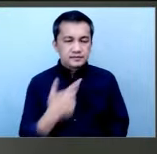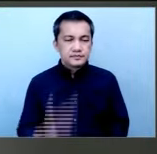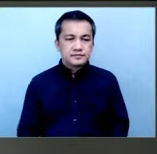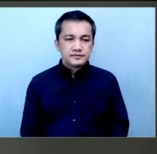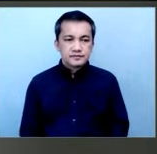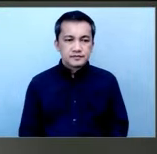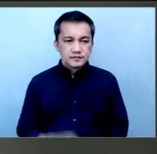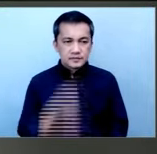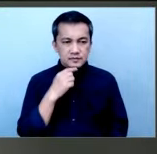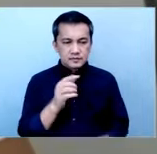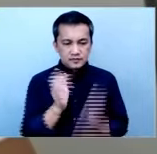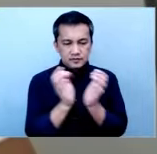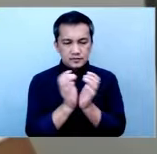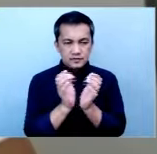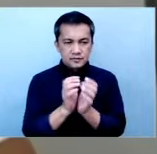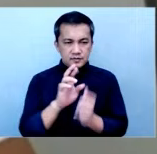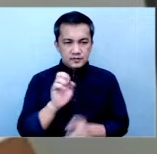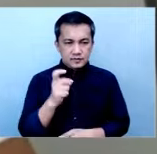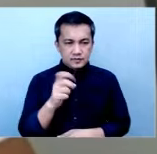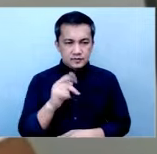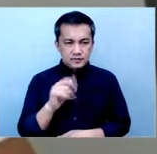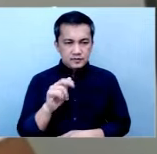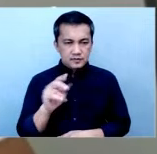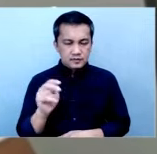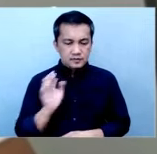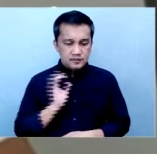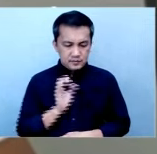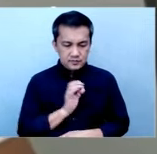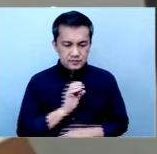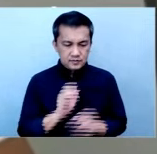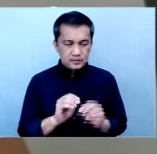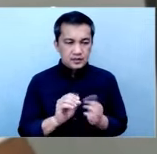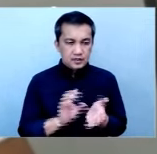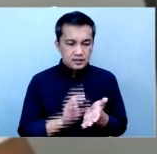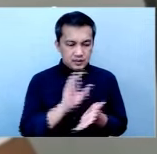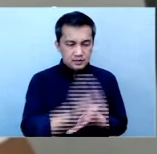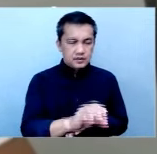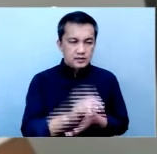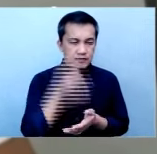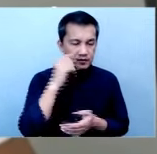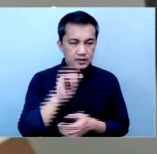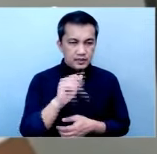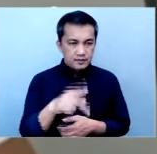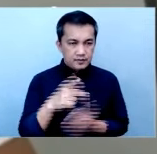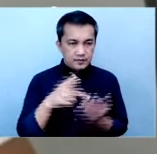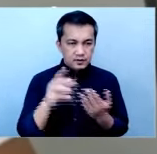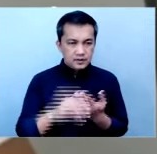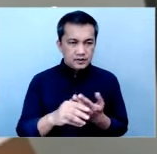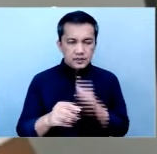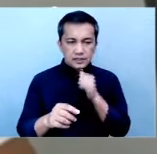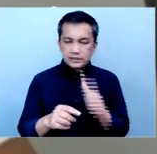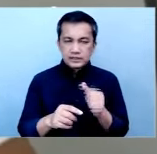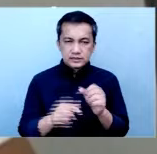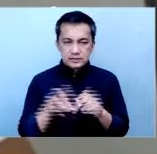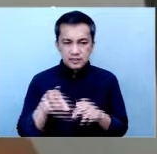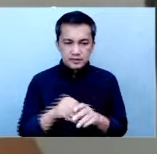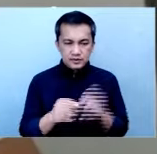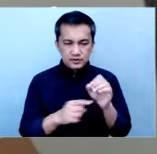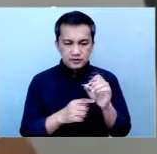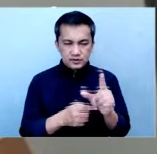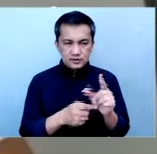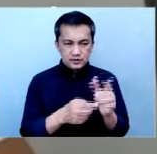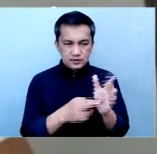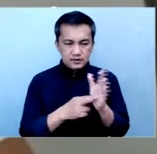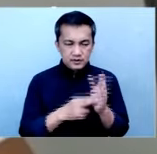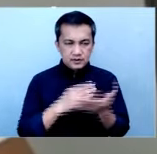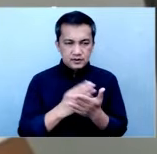DSWD Secretary Rex Gatchalian, ang Kongreso ang naglagay ng pondo para sa ACA program at wala ito sa original na budget request ng ahensya